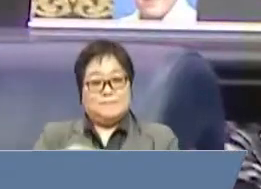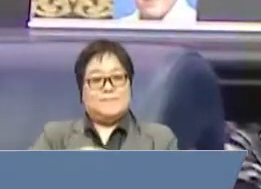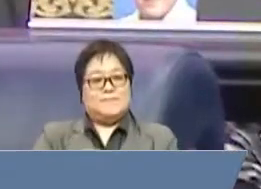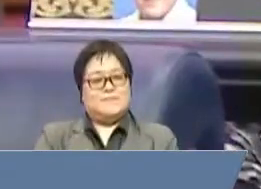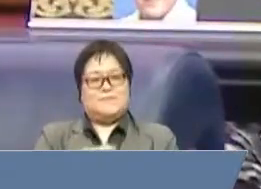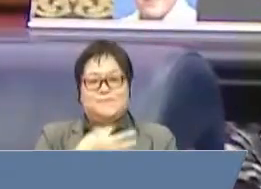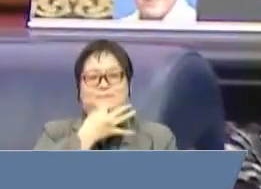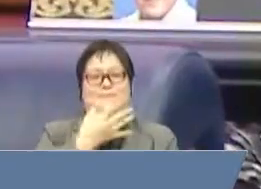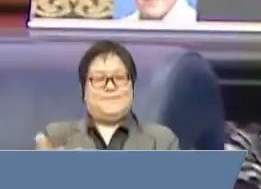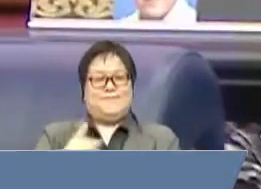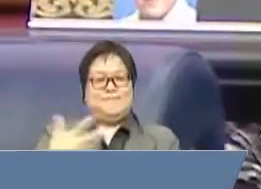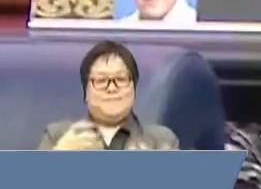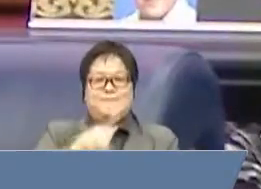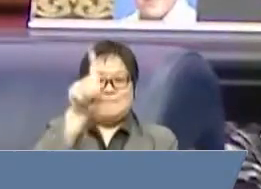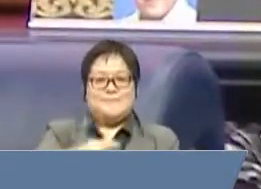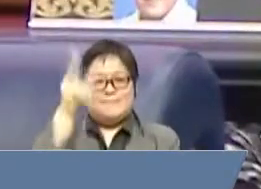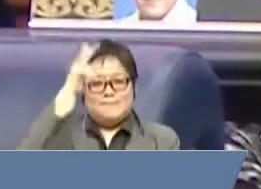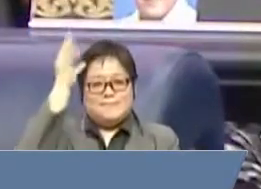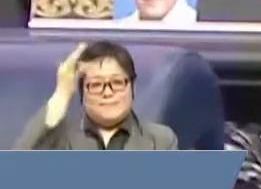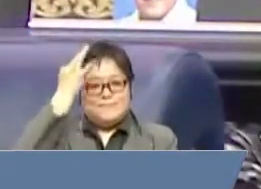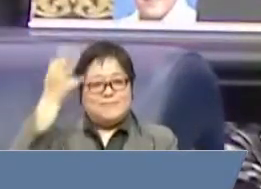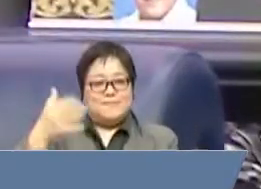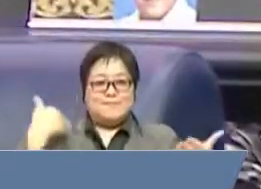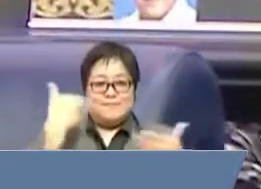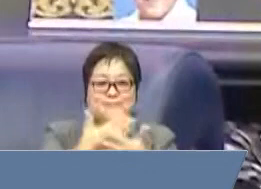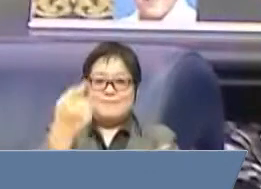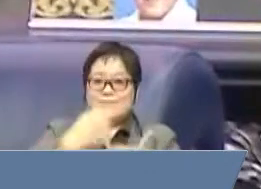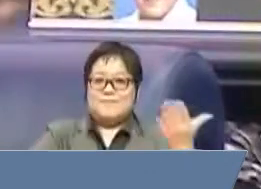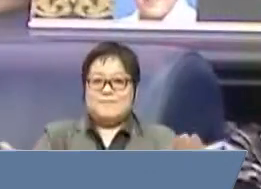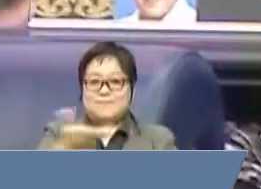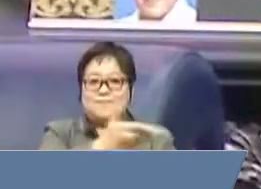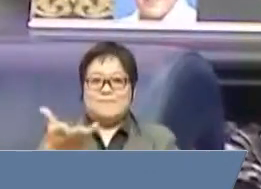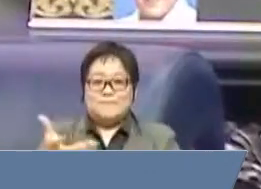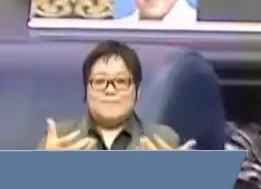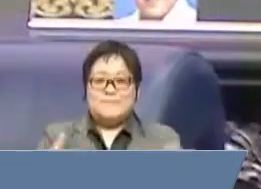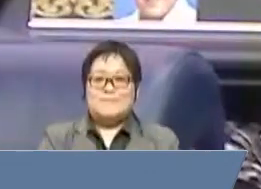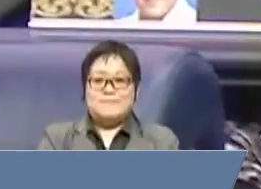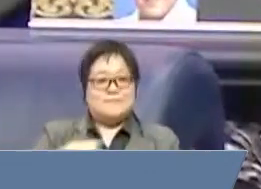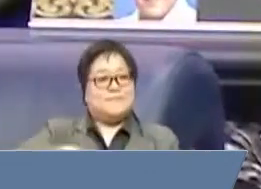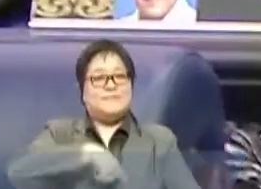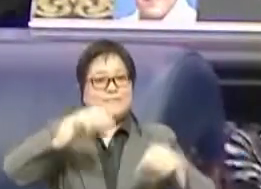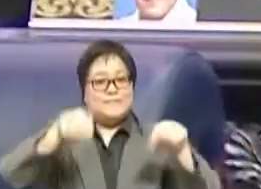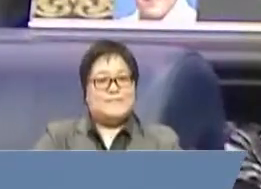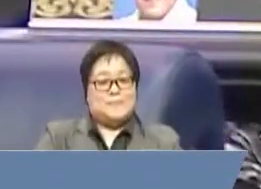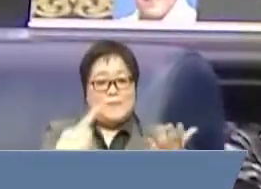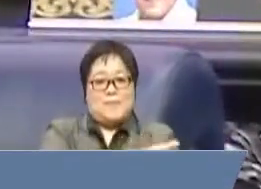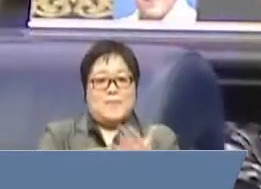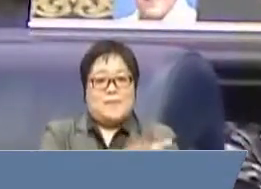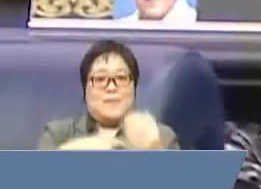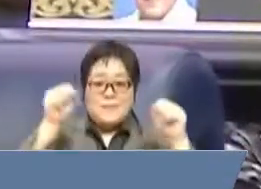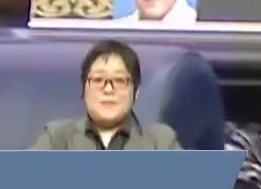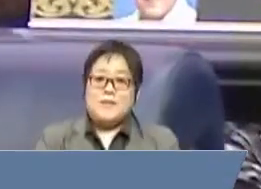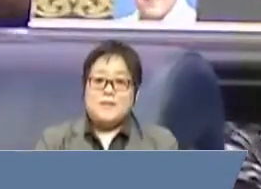Saya cukup hairan. Saya mau tanya dengan Kerajaan Persekutuan, sampai tahap apa yang kamu mau membolehkan supaya bahas ini